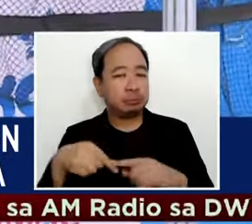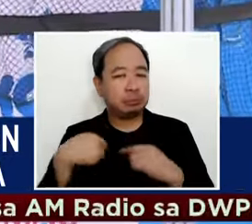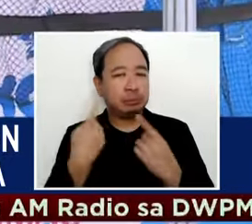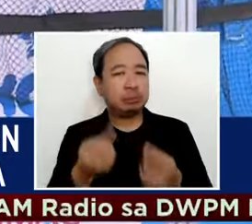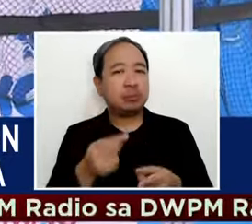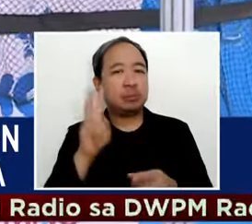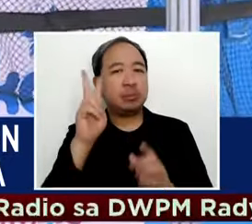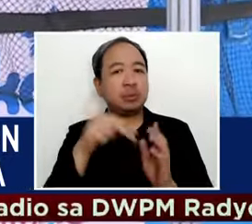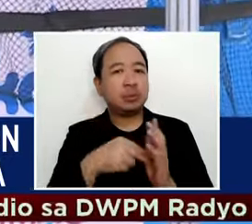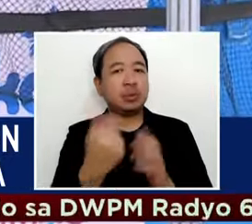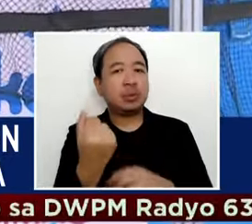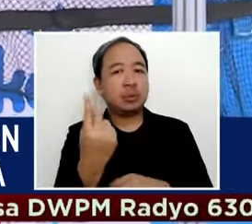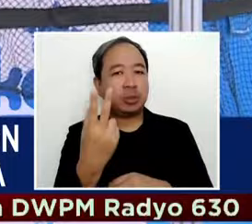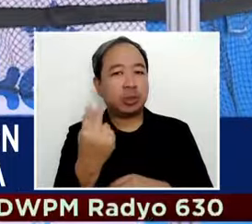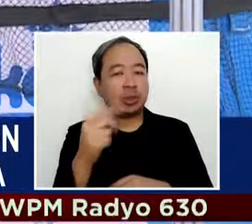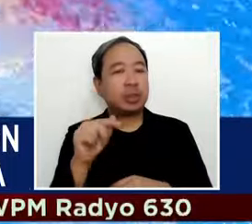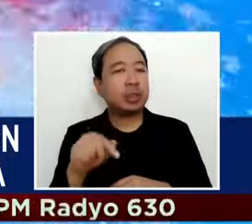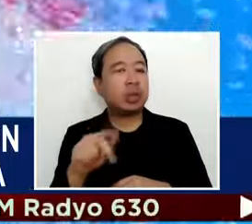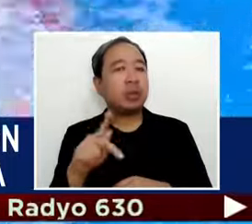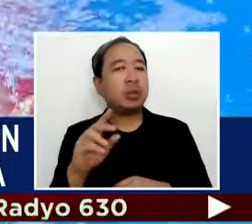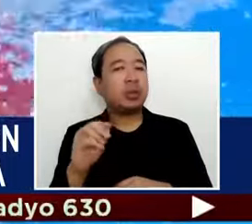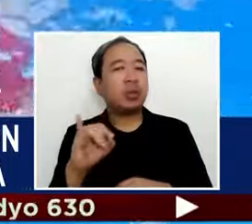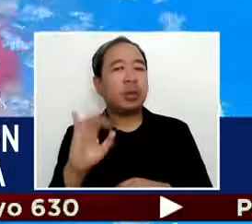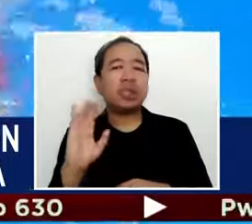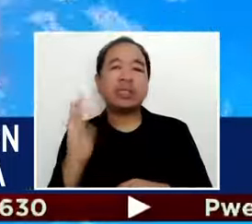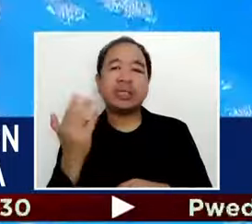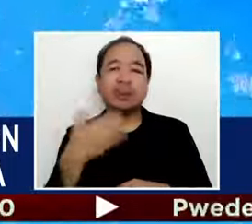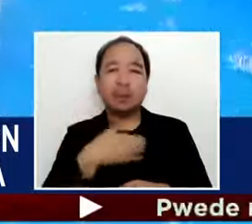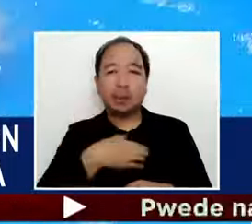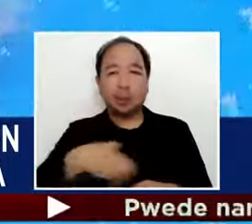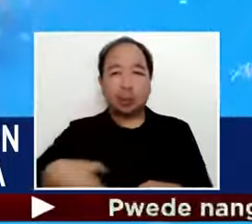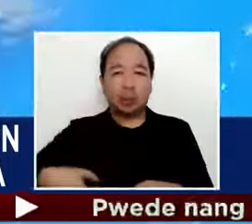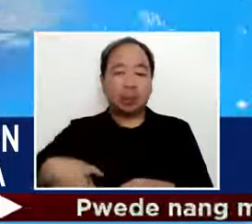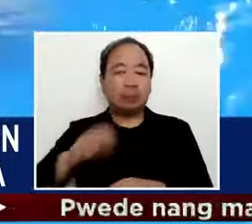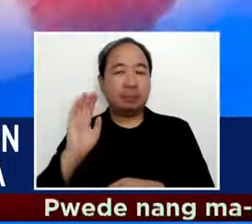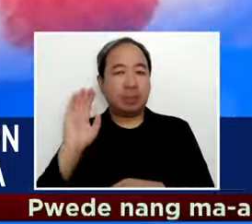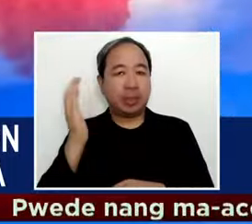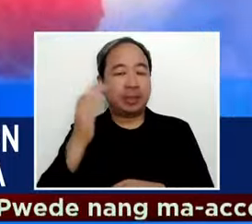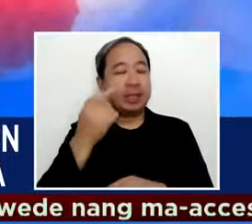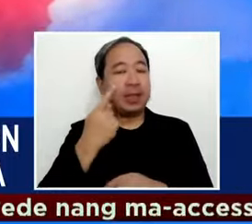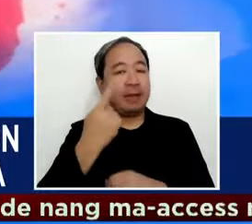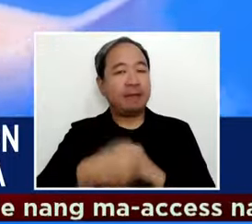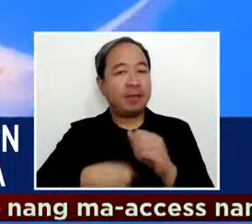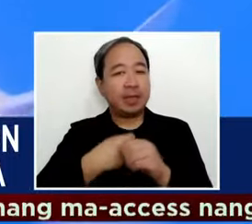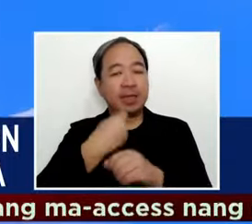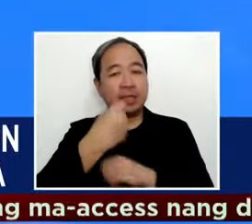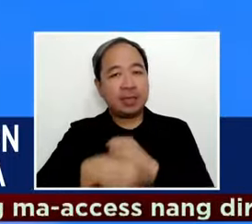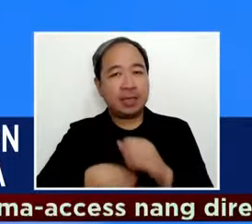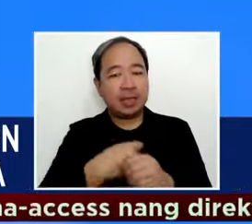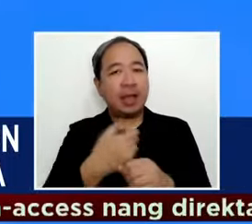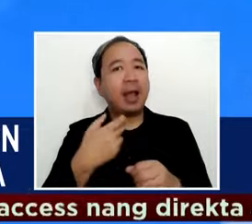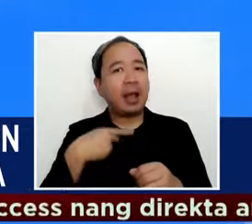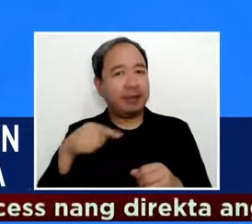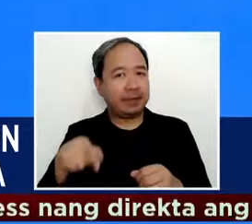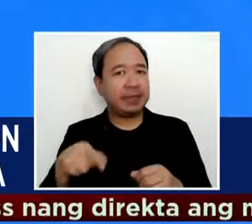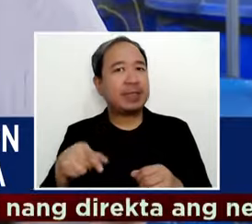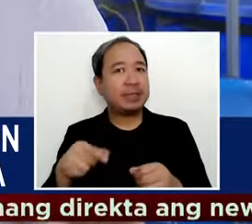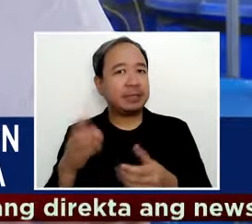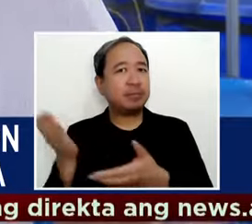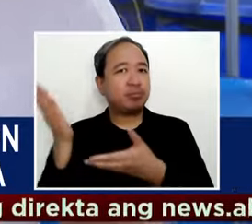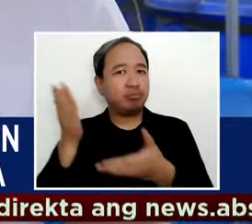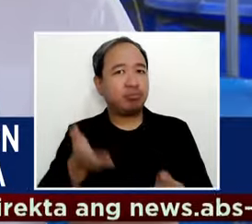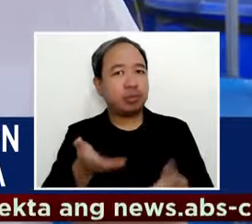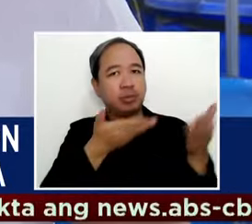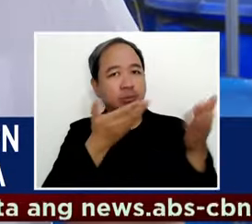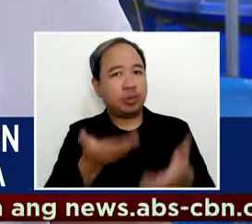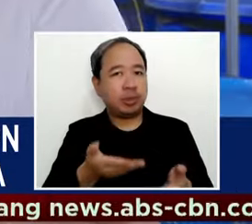Ang koi show is like a beauty pageant, no? Every year, gaganap kami ng ganitong event para dalhin nila yung mga best